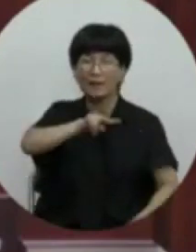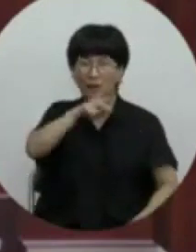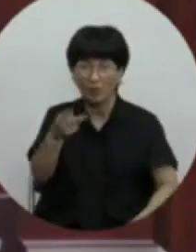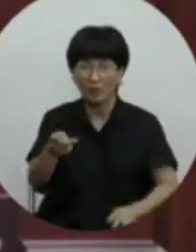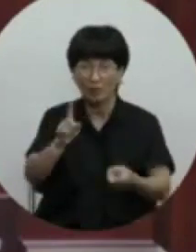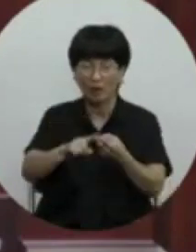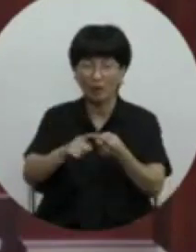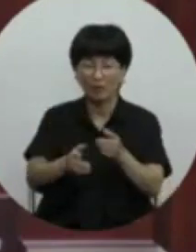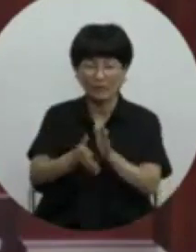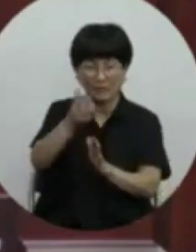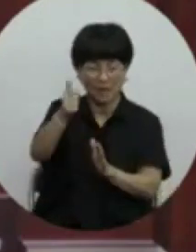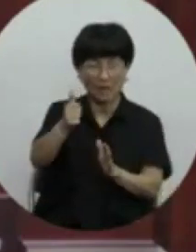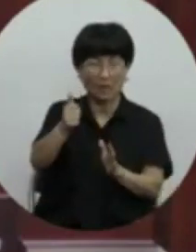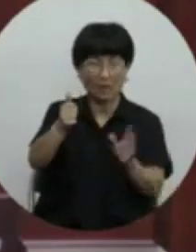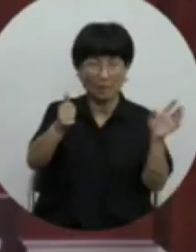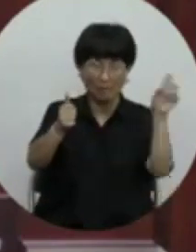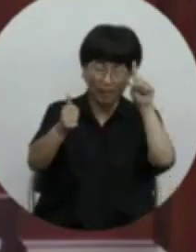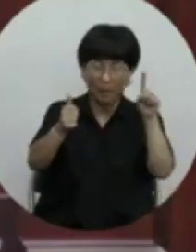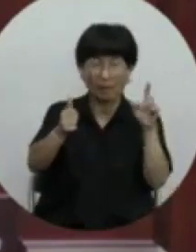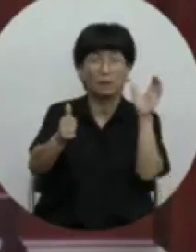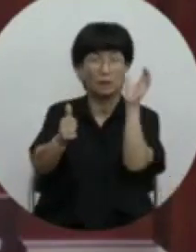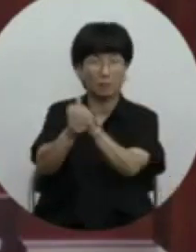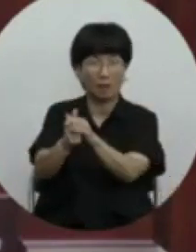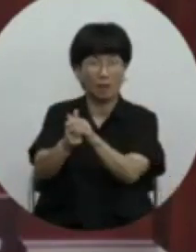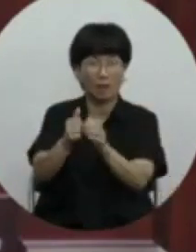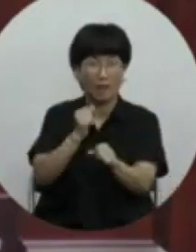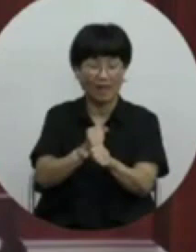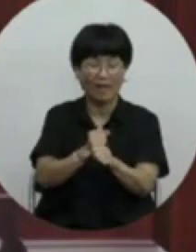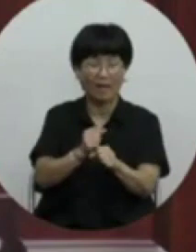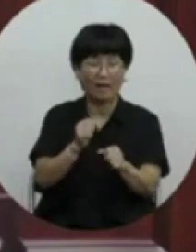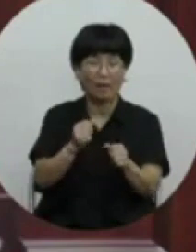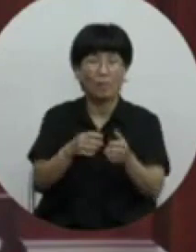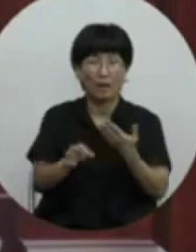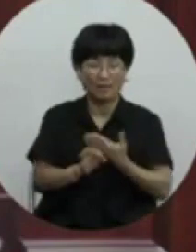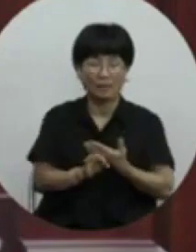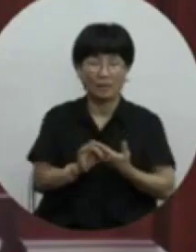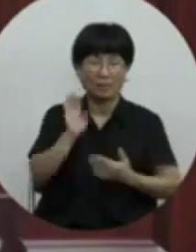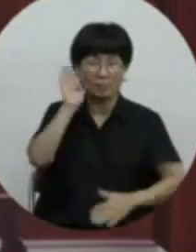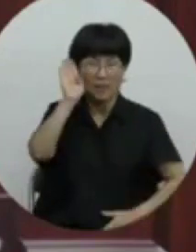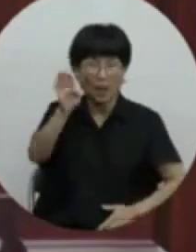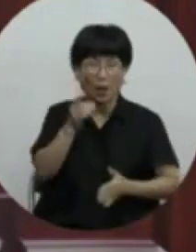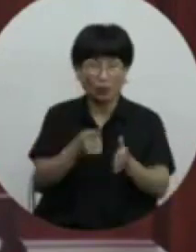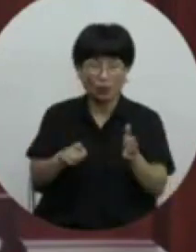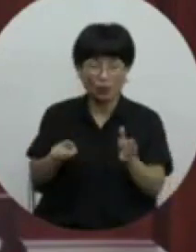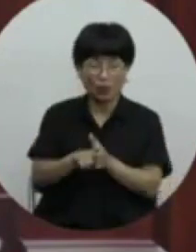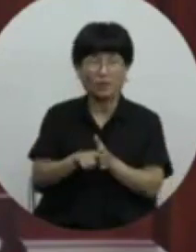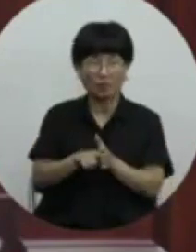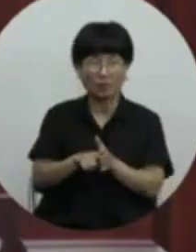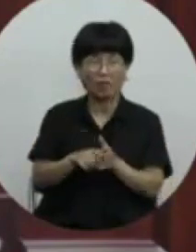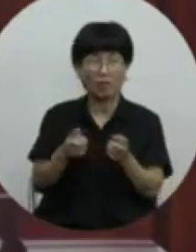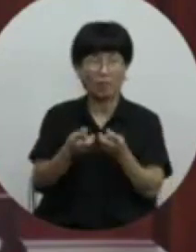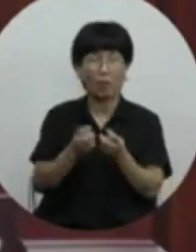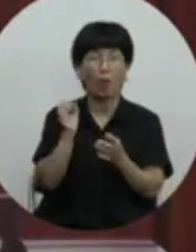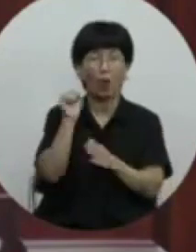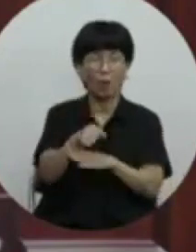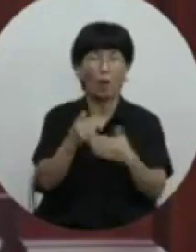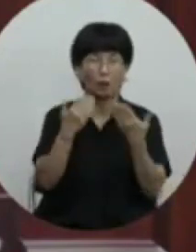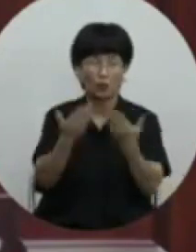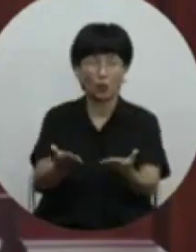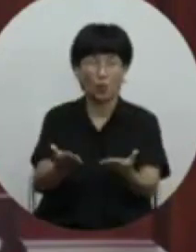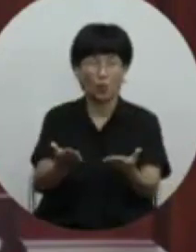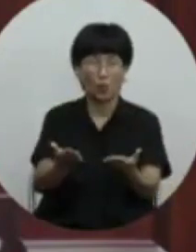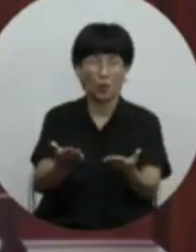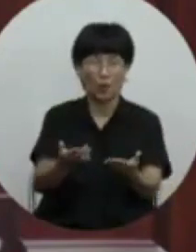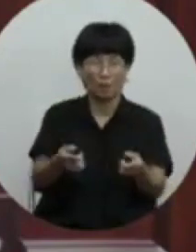여주시장이 100% 책임질 것을 약속한다면 여주시의 미래를 위해 길을 열어주고 의회도 집행부와